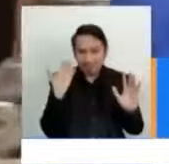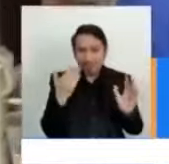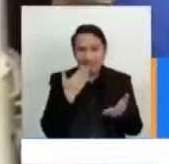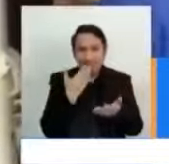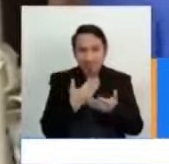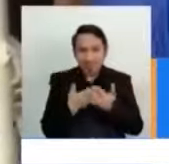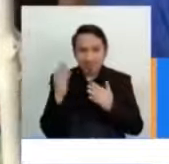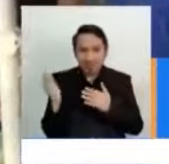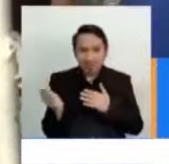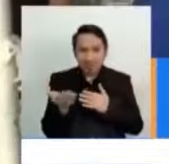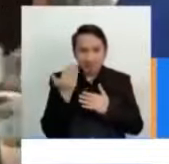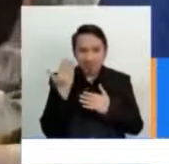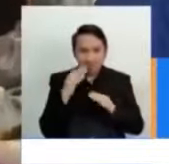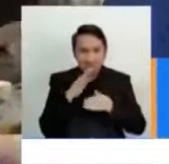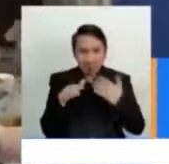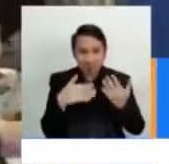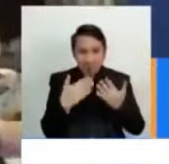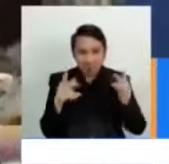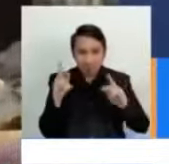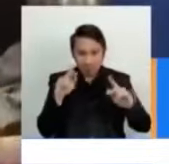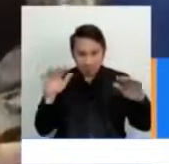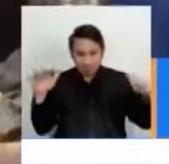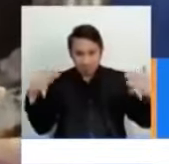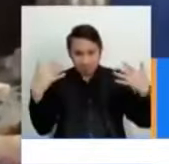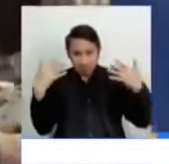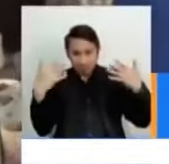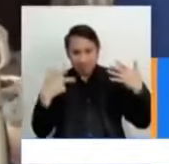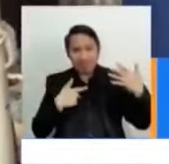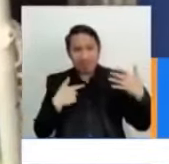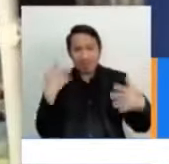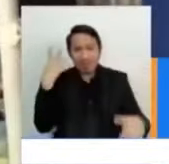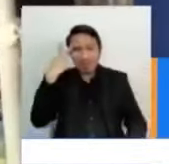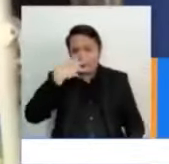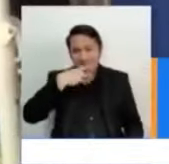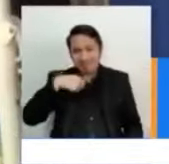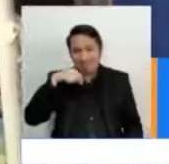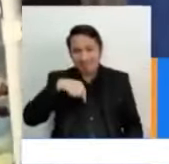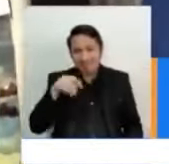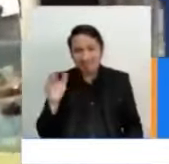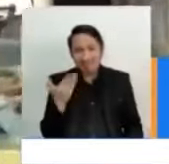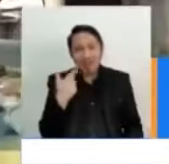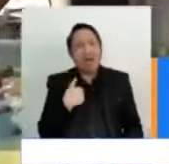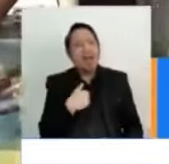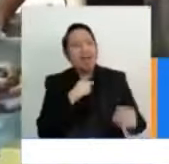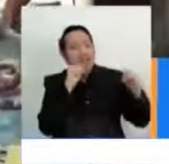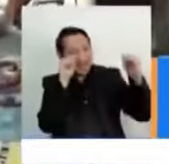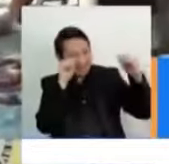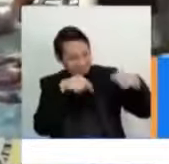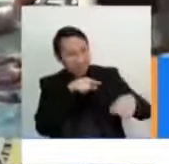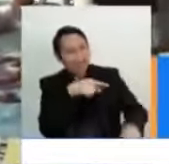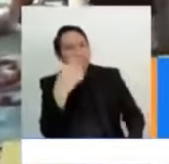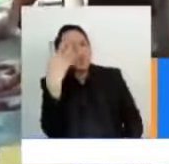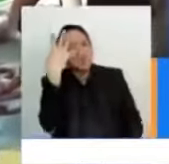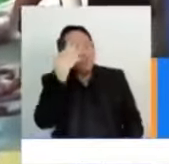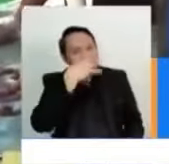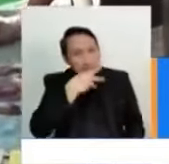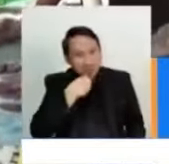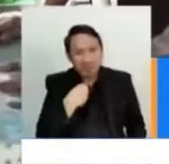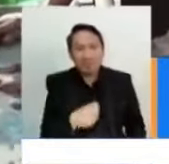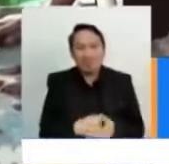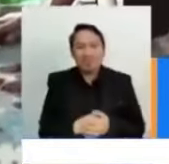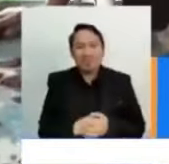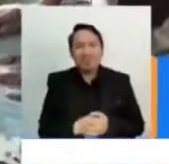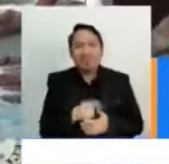inyong mga bahay. Ayan. Maganda po ako sa umagang ito. Oh yes! Agree! I totally agree. Eto, busy-busy, alam natin, marami